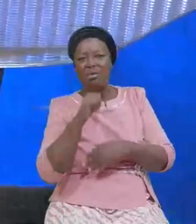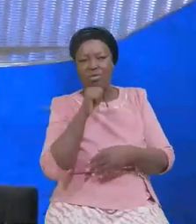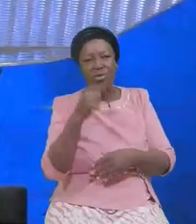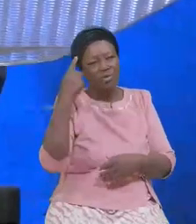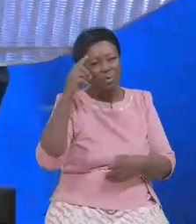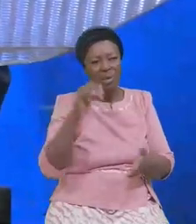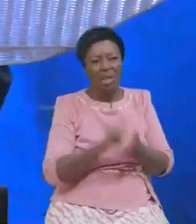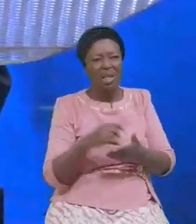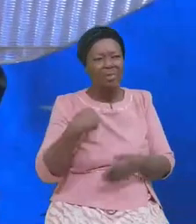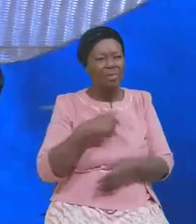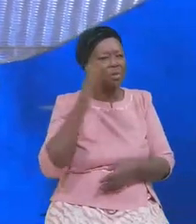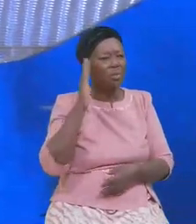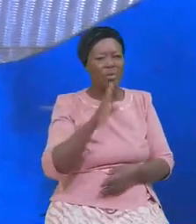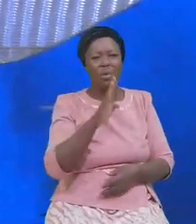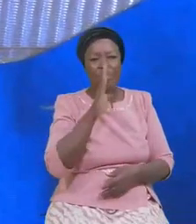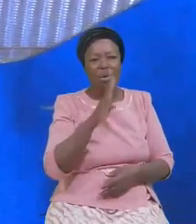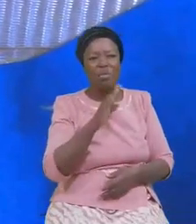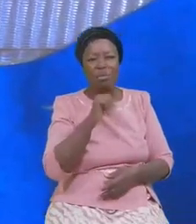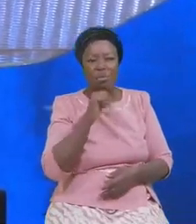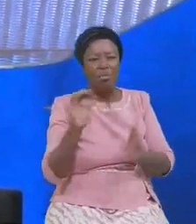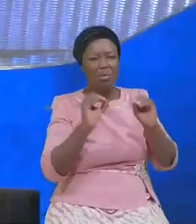parce que nous voulons